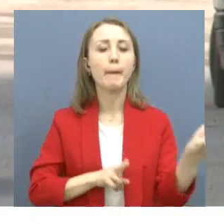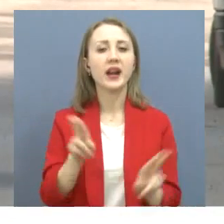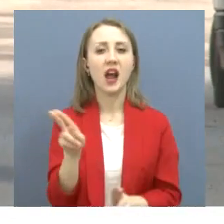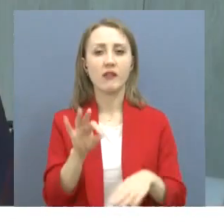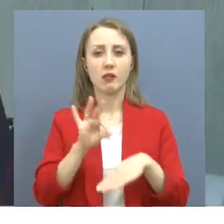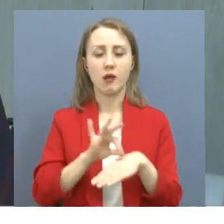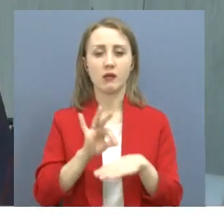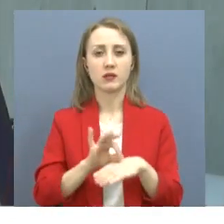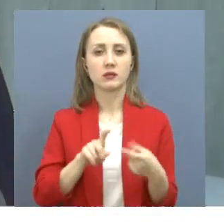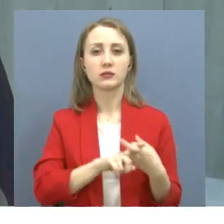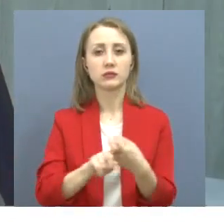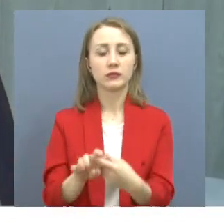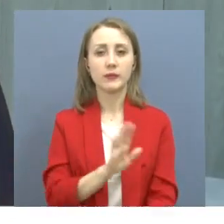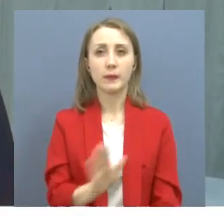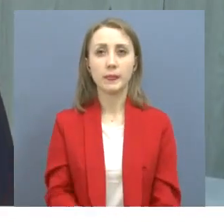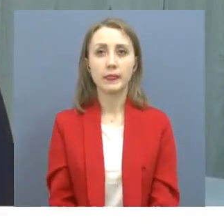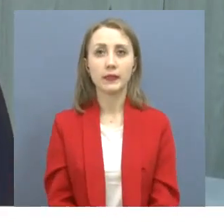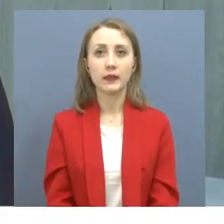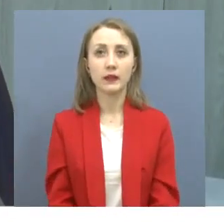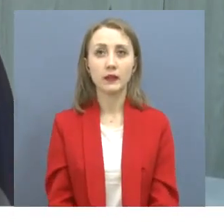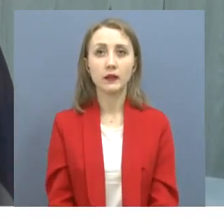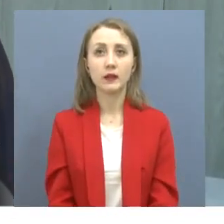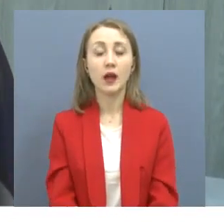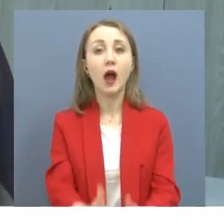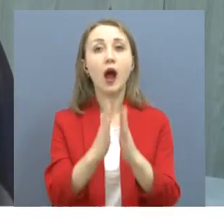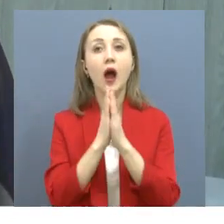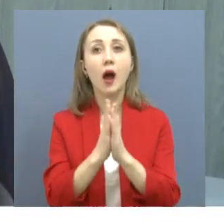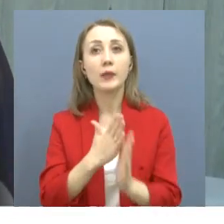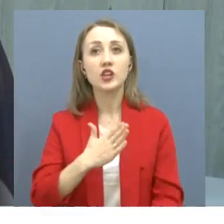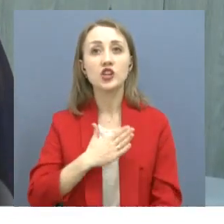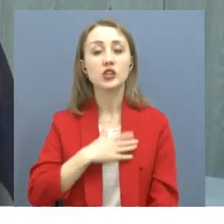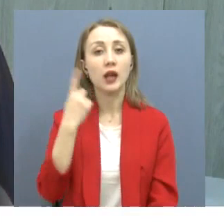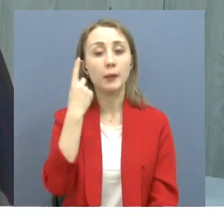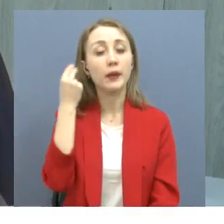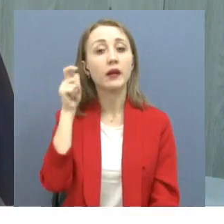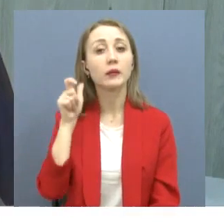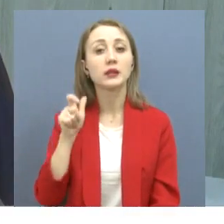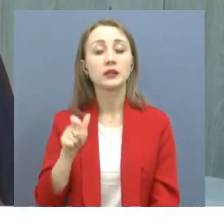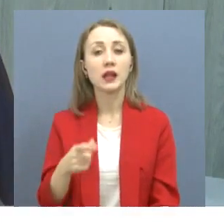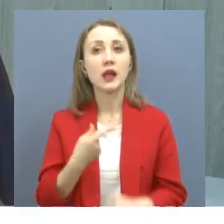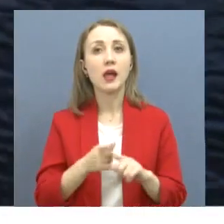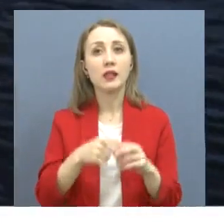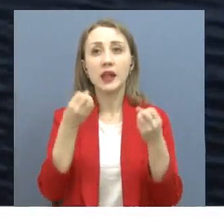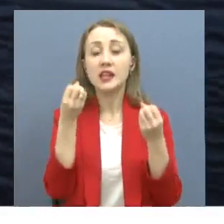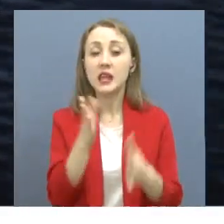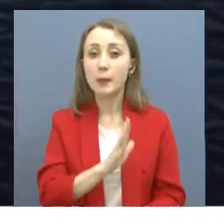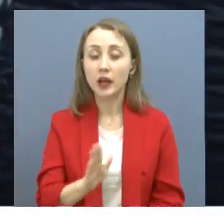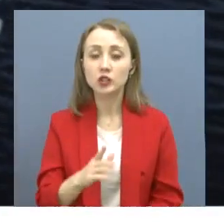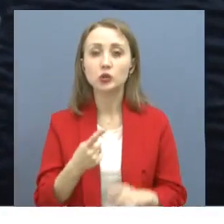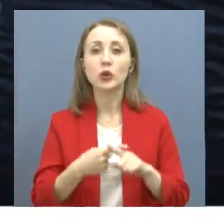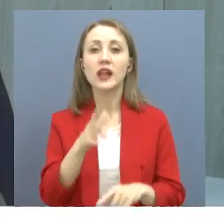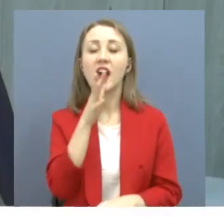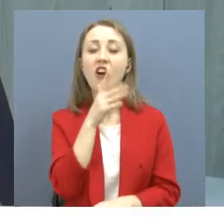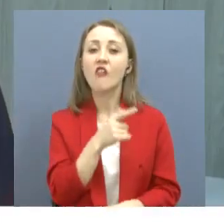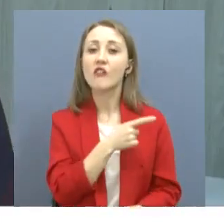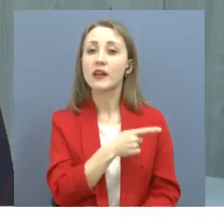карантина. Обращение нашего Елбасы к казахстанцам – это непростое обращение, это веление времени.